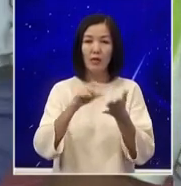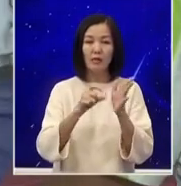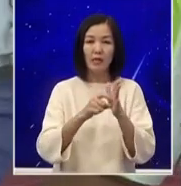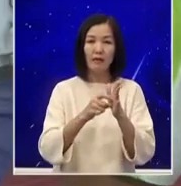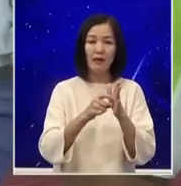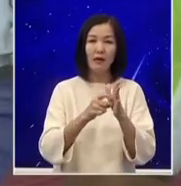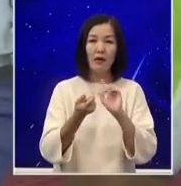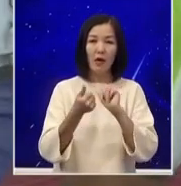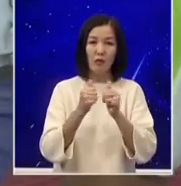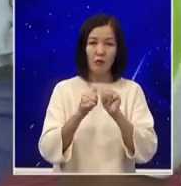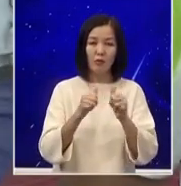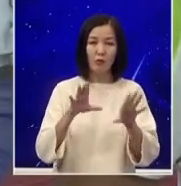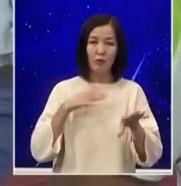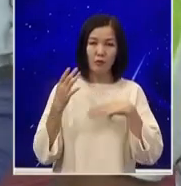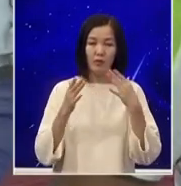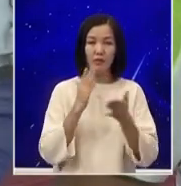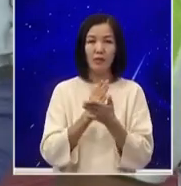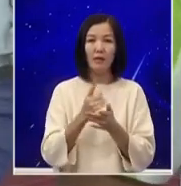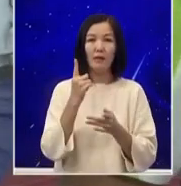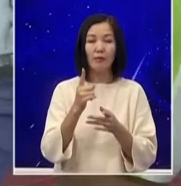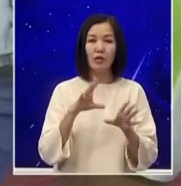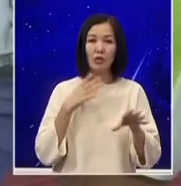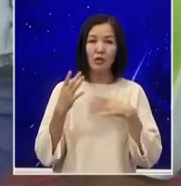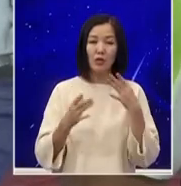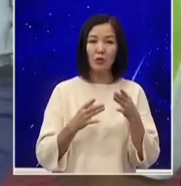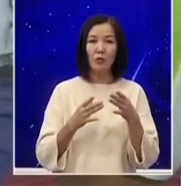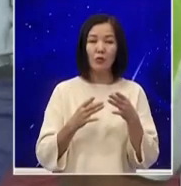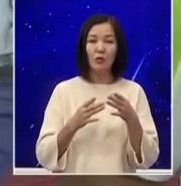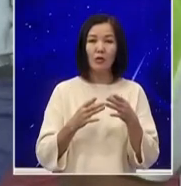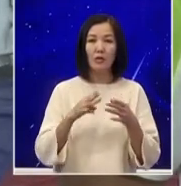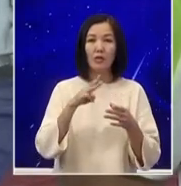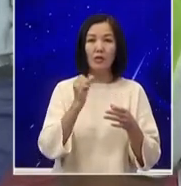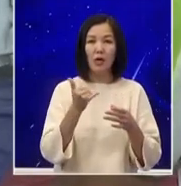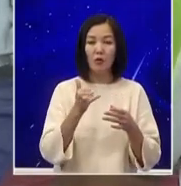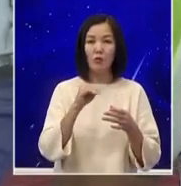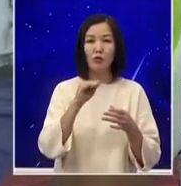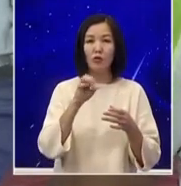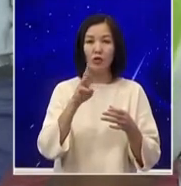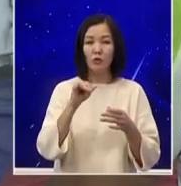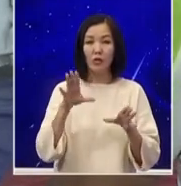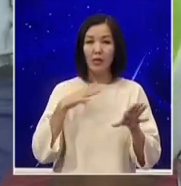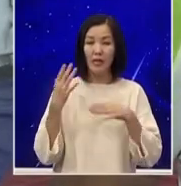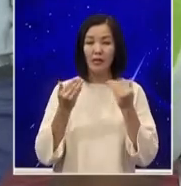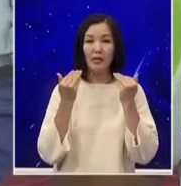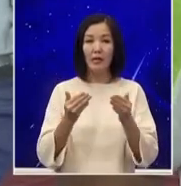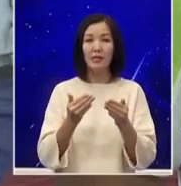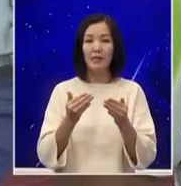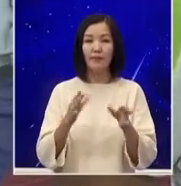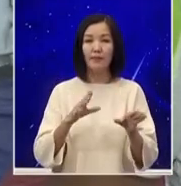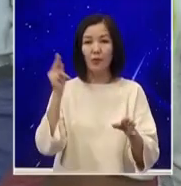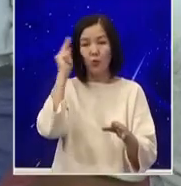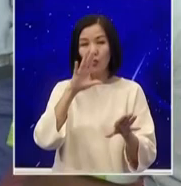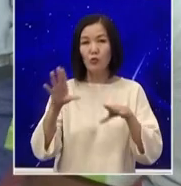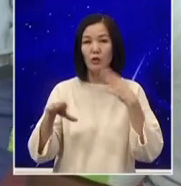Бірінші жаттығуымыз июль айында 13 күнде Тау жетісінде дайындалдық. Енді қазіргі жаттығуымыз міне